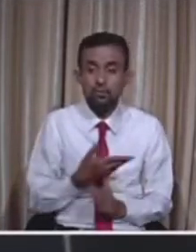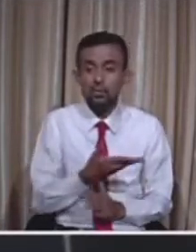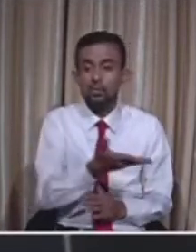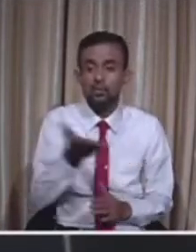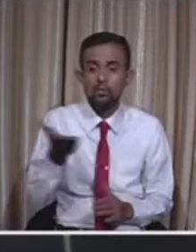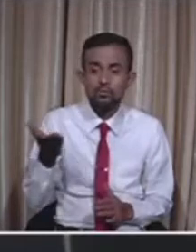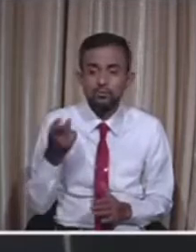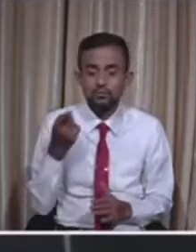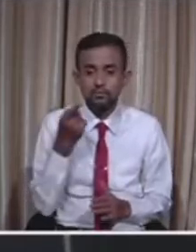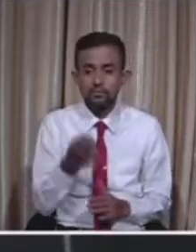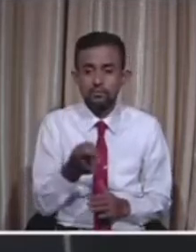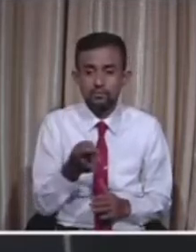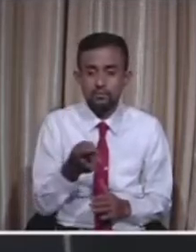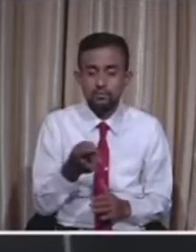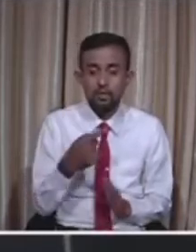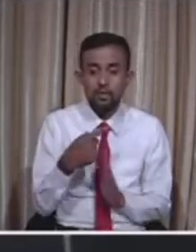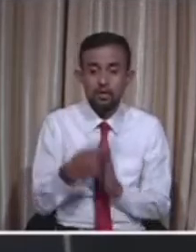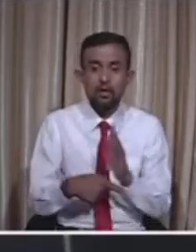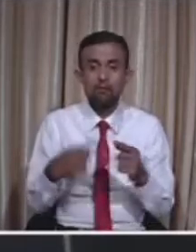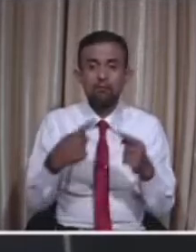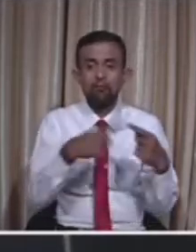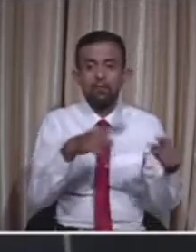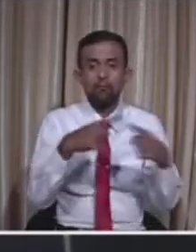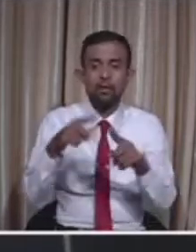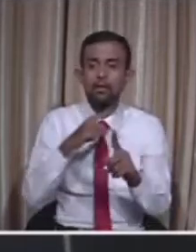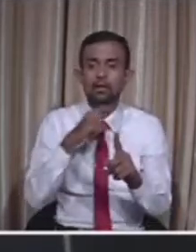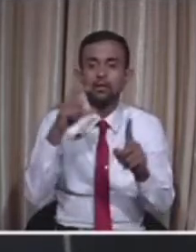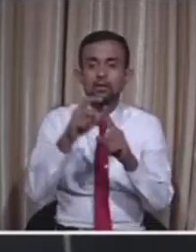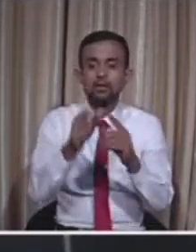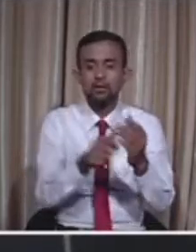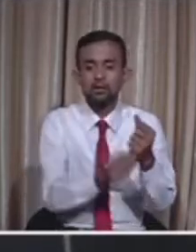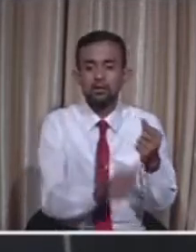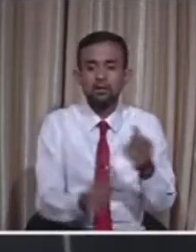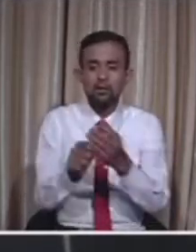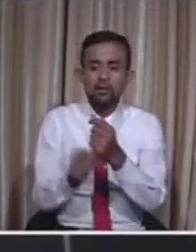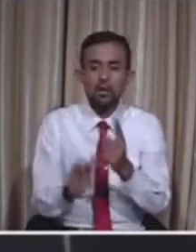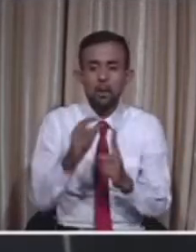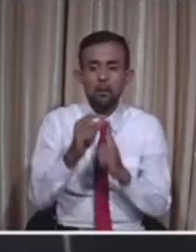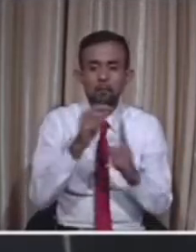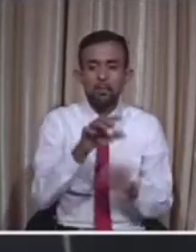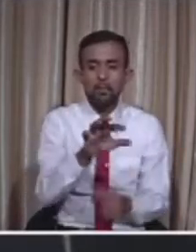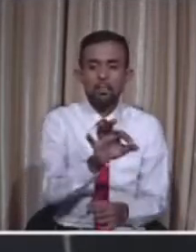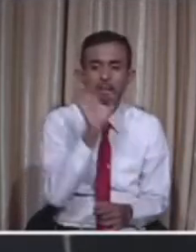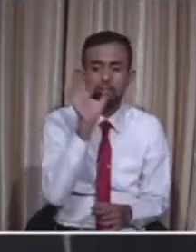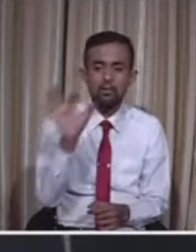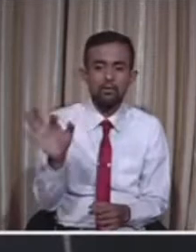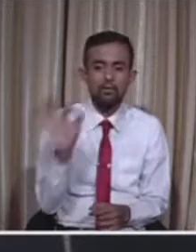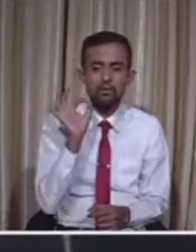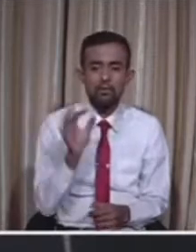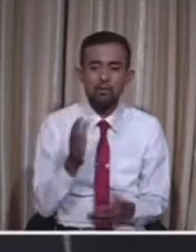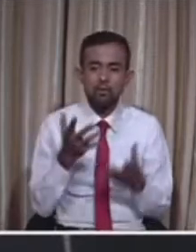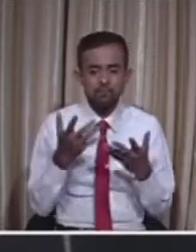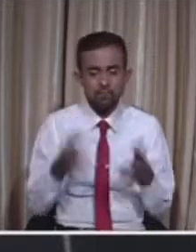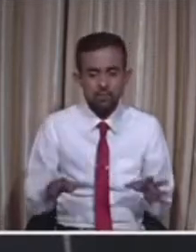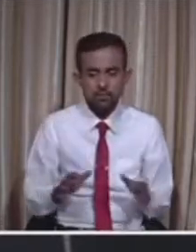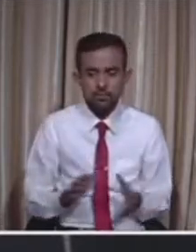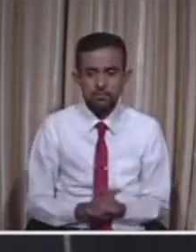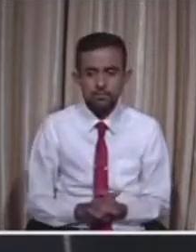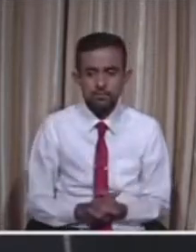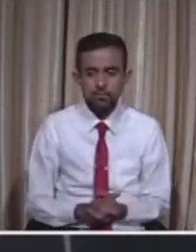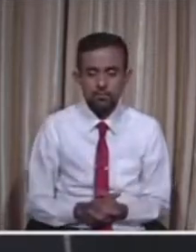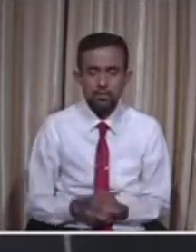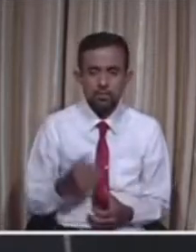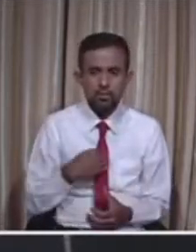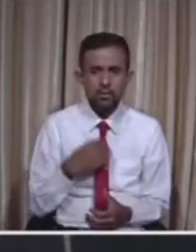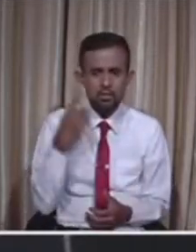සභාවට රටේ විවිධ දිස්ත්‍රික්ක නියෝජනය කරමින් පාර්ලිමේන්තුවට තේරිපත් වෙන්න අවස්ථාව ලැබුණා. මම